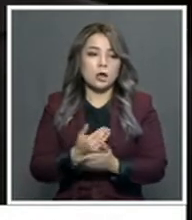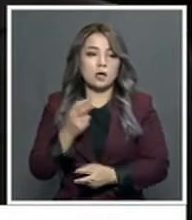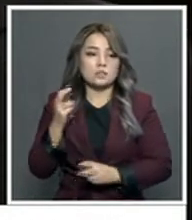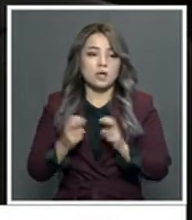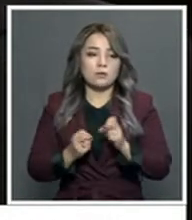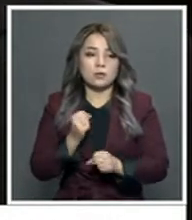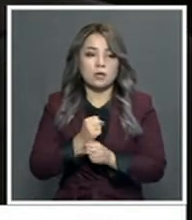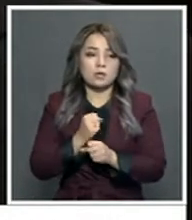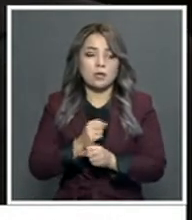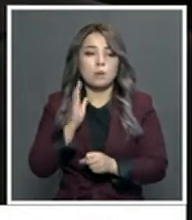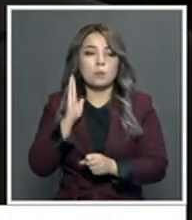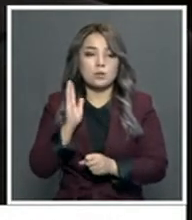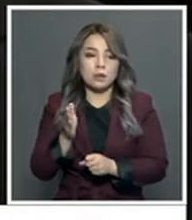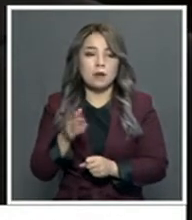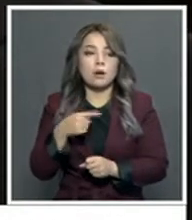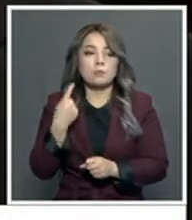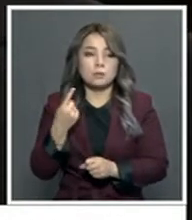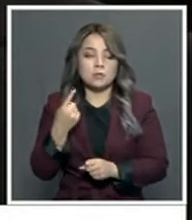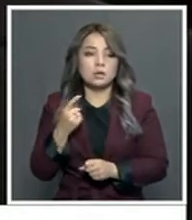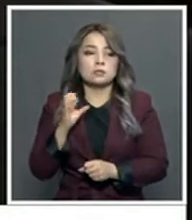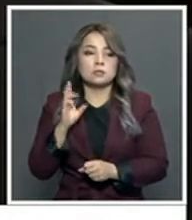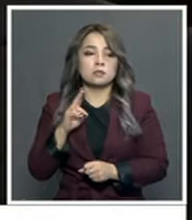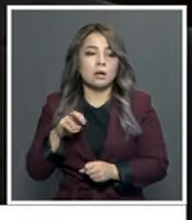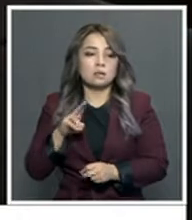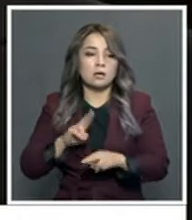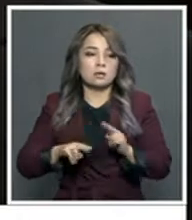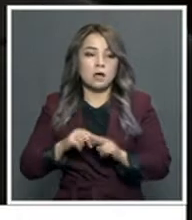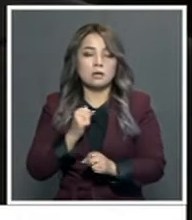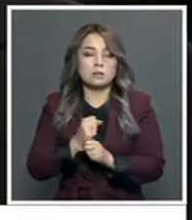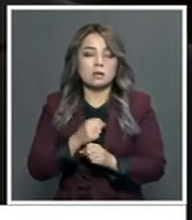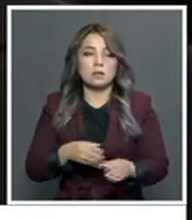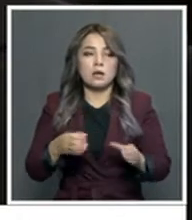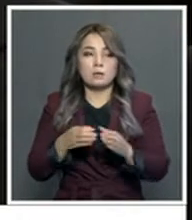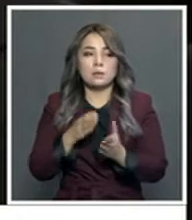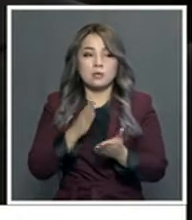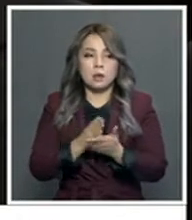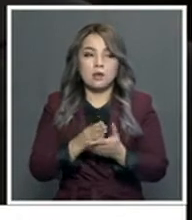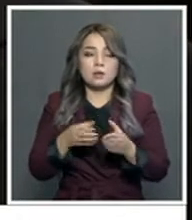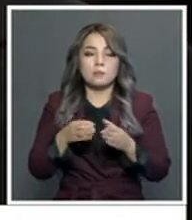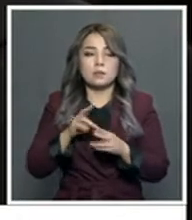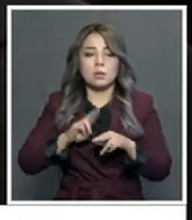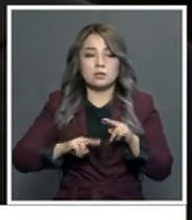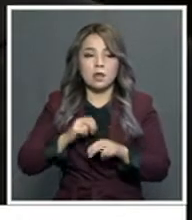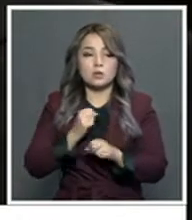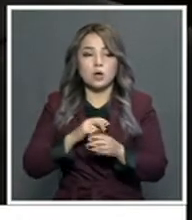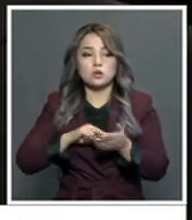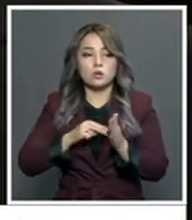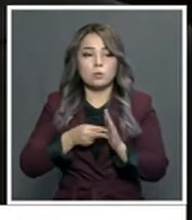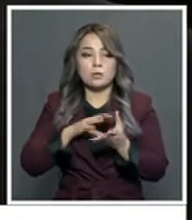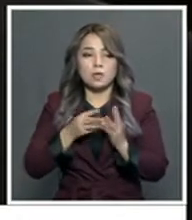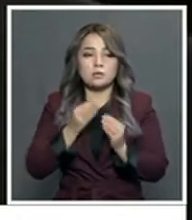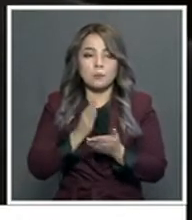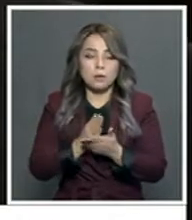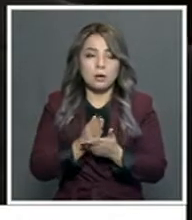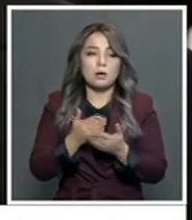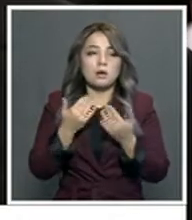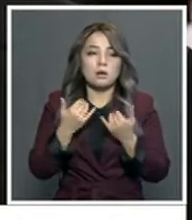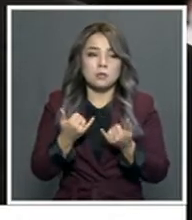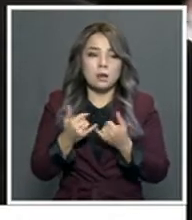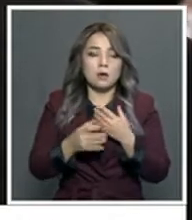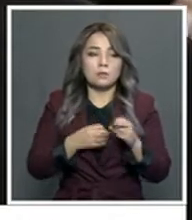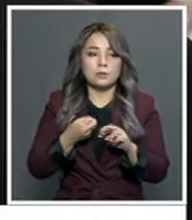болды. Бір склад салатын болды. Түркия компаниялықтар электродтарды жасау жобасы бар. Және мына